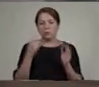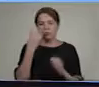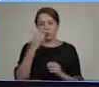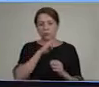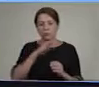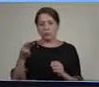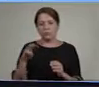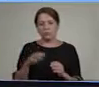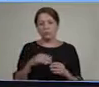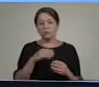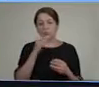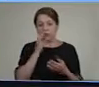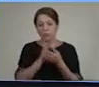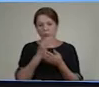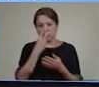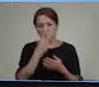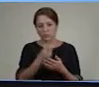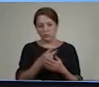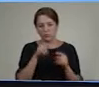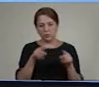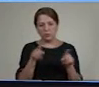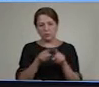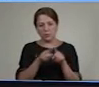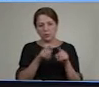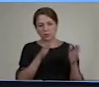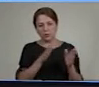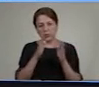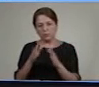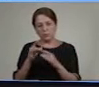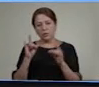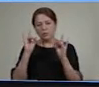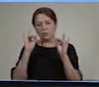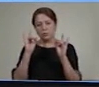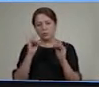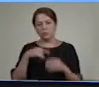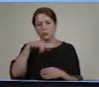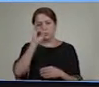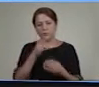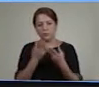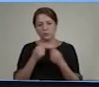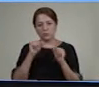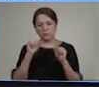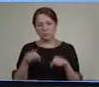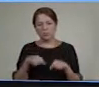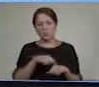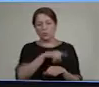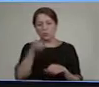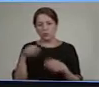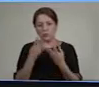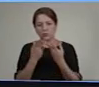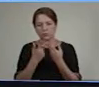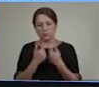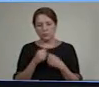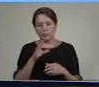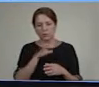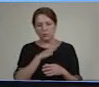4,840,300 ga teng bo'ldi. Xuddi shu tartibda stul va shkafni ham hisoblashimiz mumkin bo'ladi. Mana bularni hisoblab